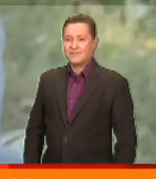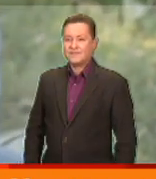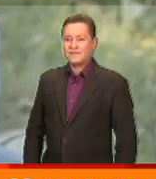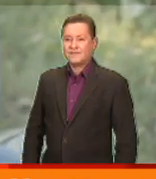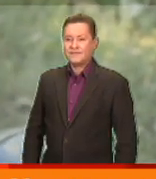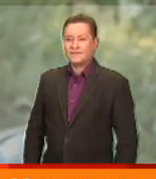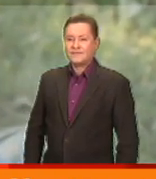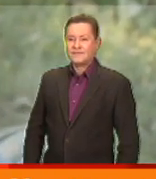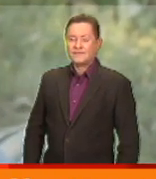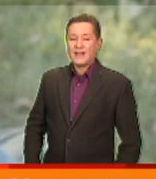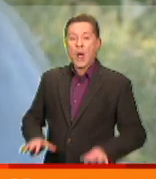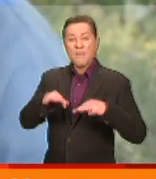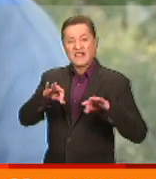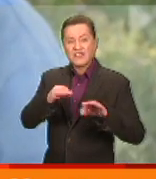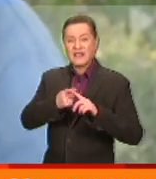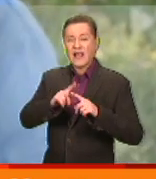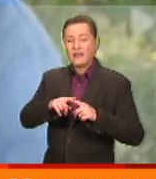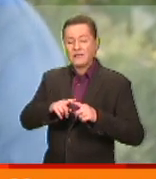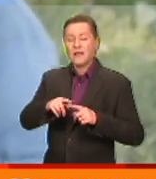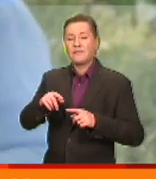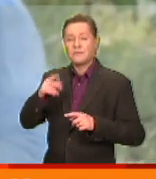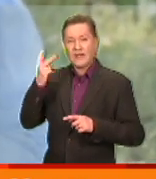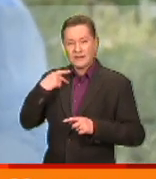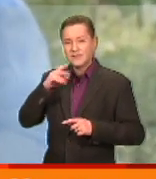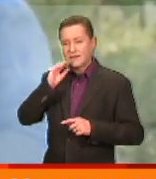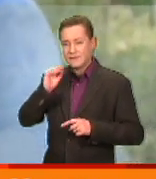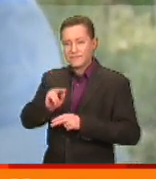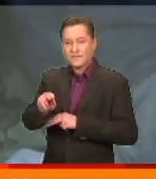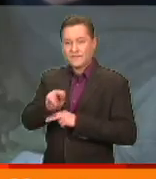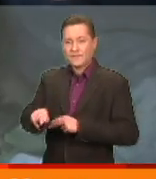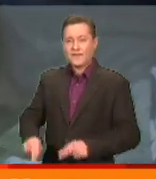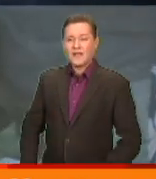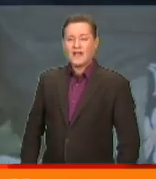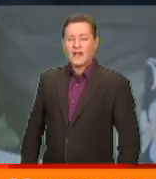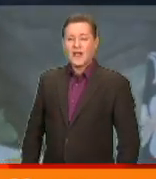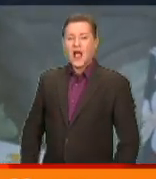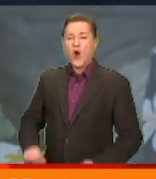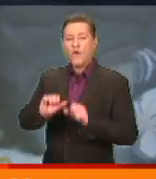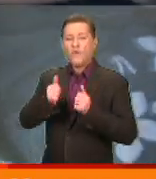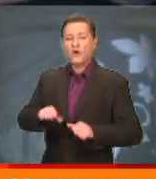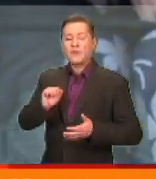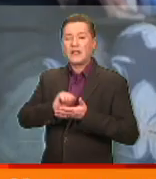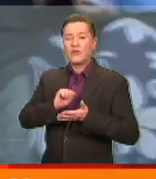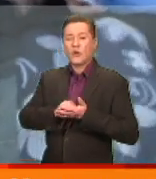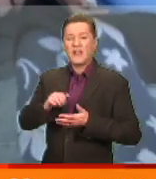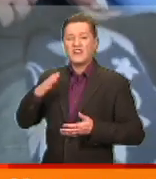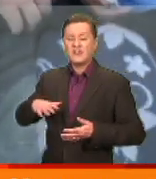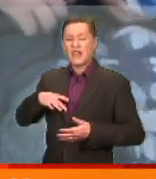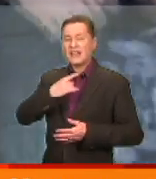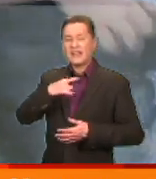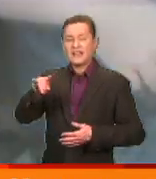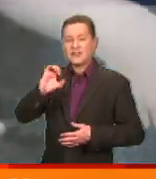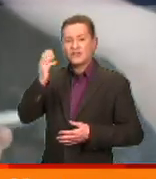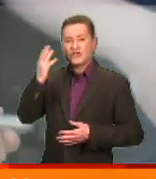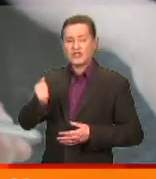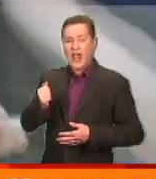Машина – це кар. І вони повернулися. За кілька місяців родина оформила документи і чекала на літак до США. Їм